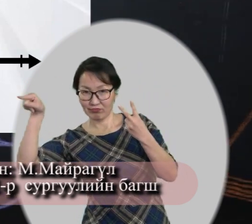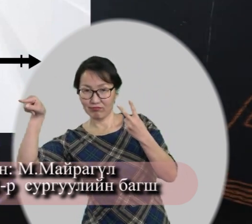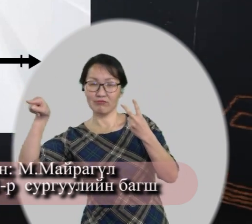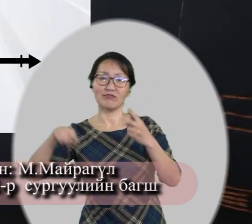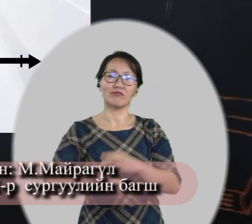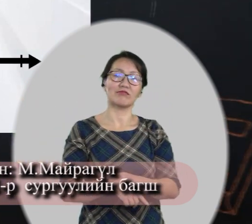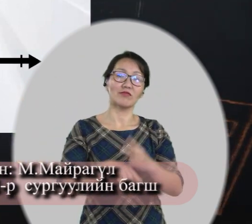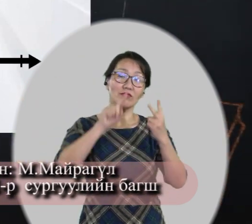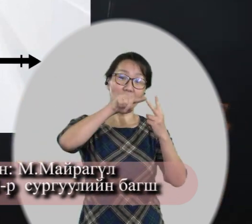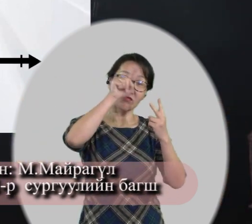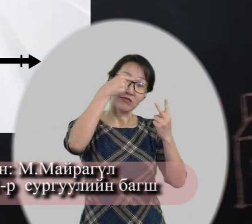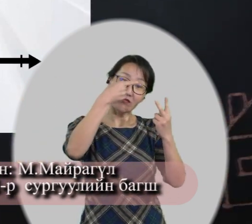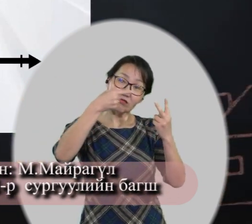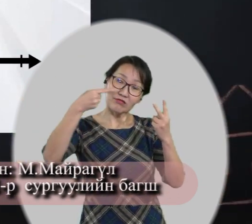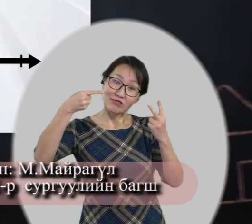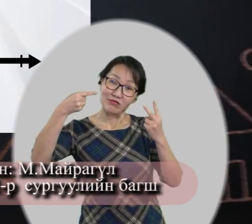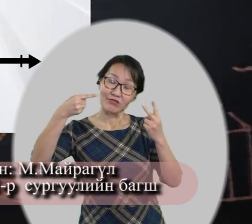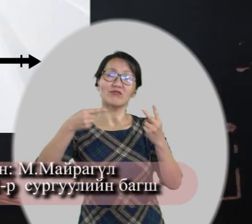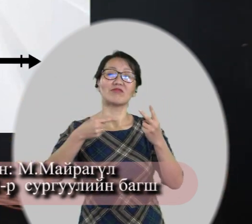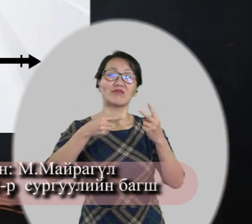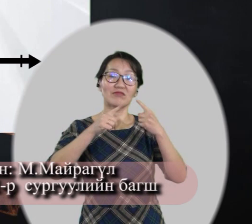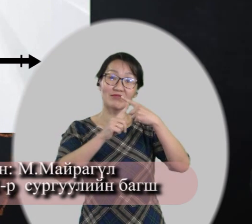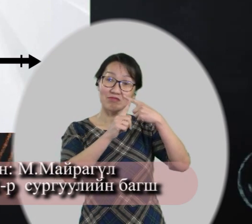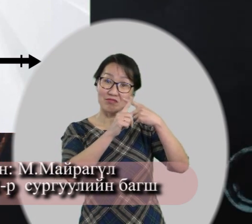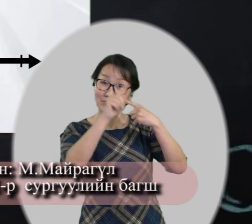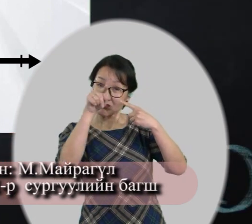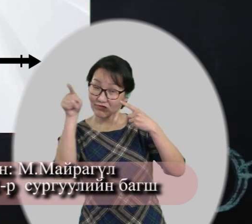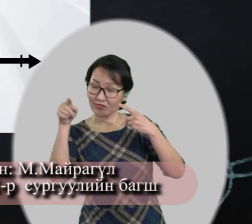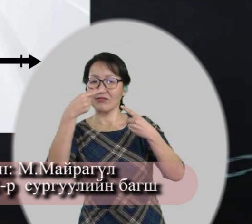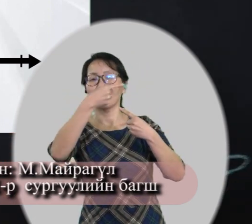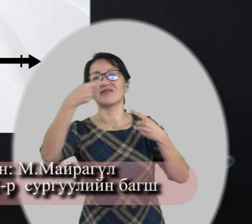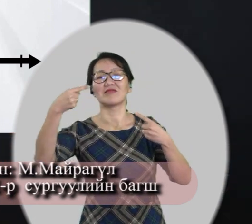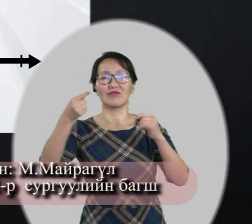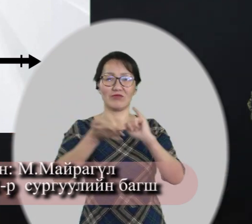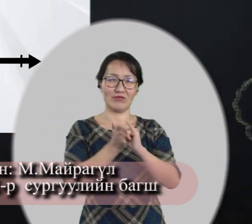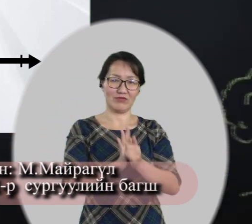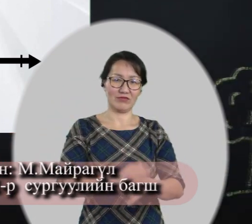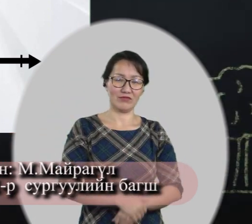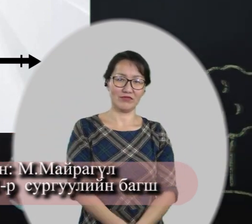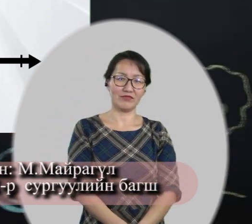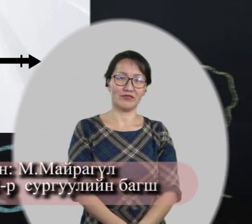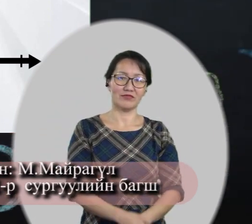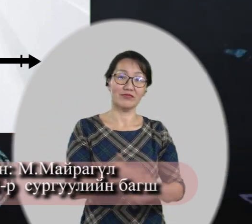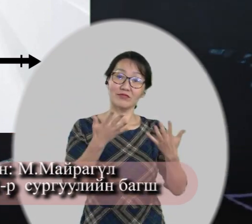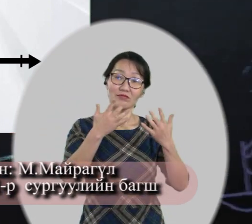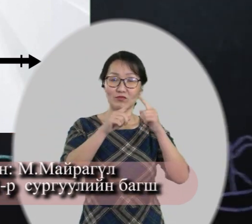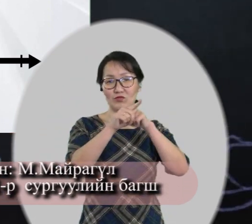белгіледік. Екі саны кеме бастайтындықтан сан түзуінде қай бағытқа жүреді?